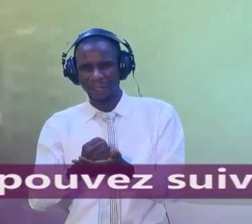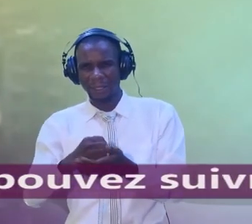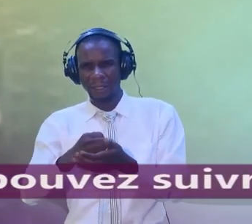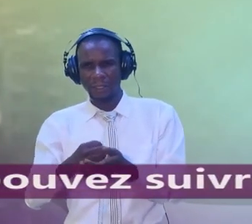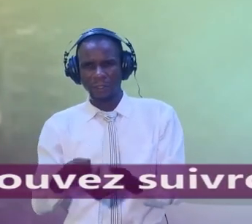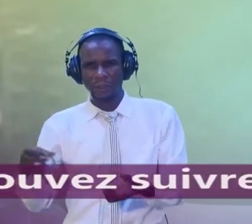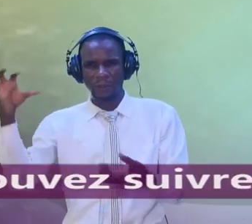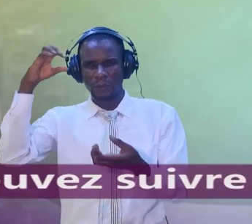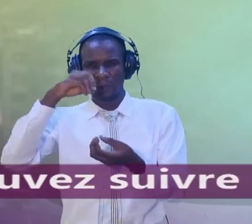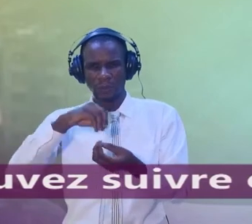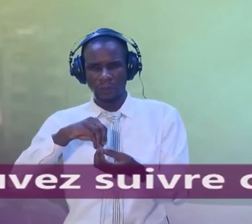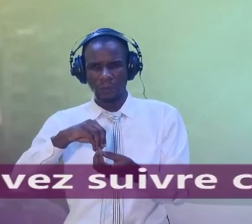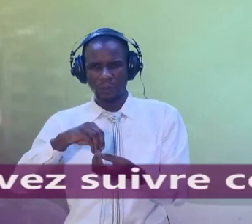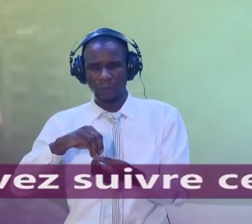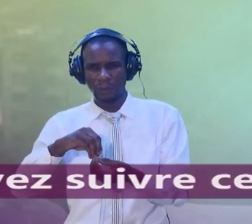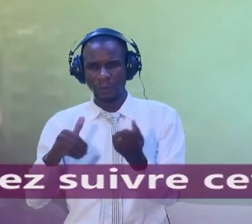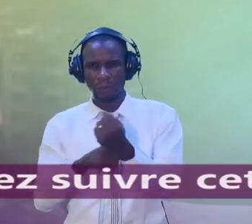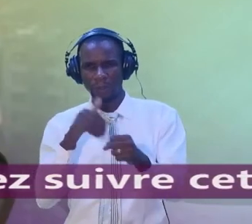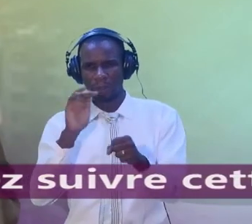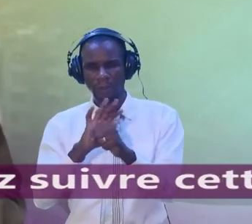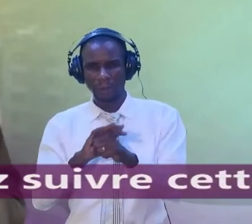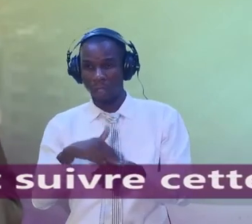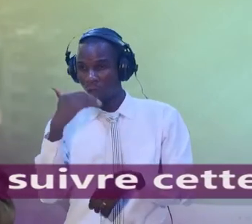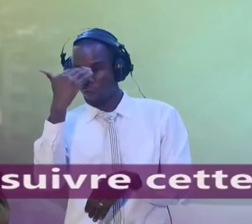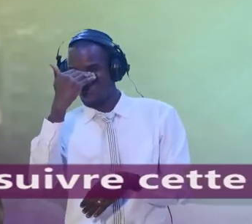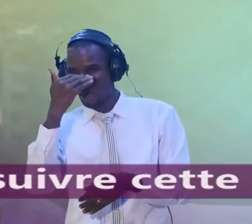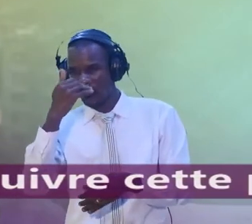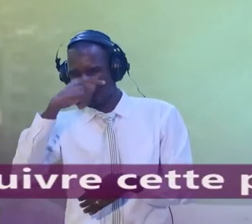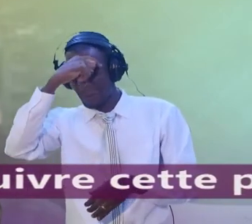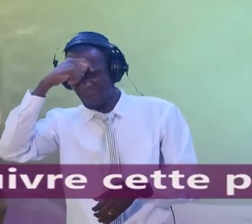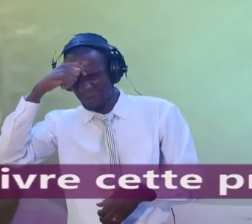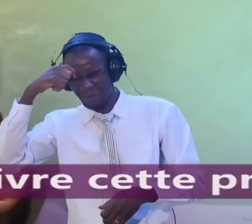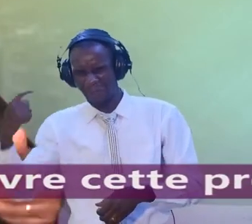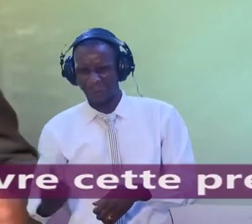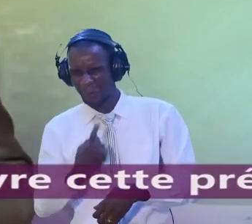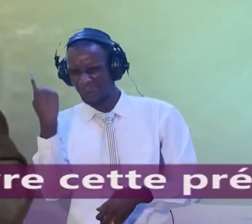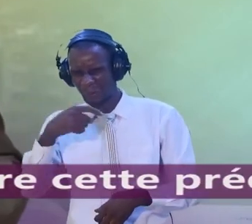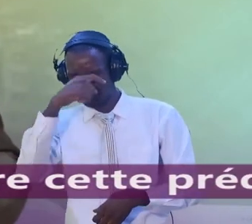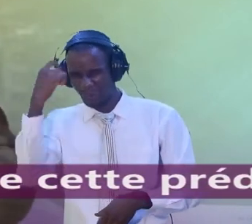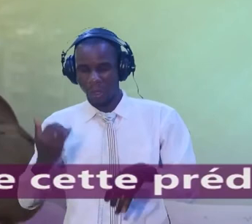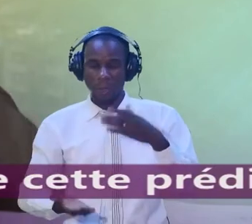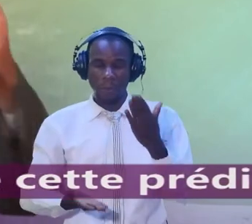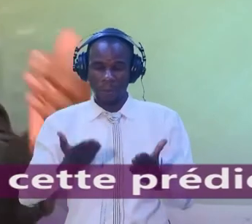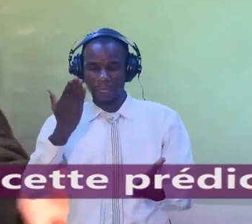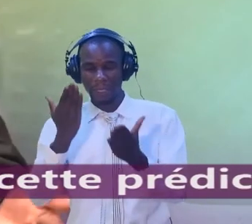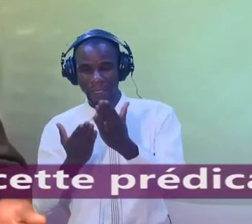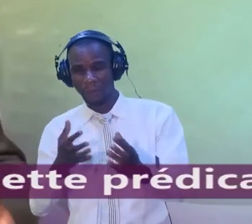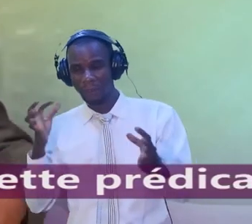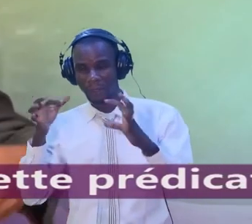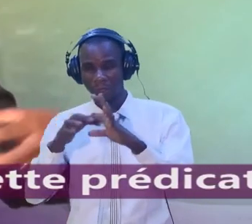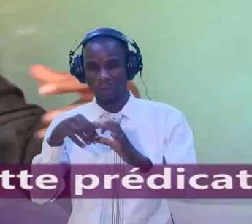wakati zoezi hizi za uchawi zinaingia katika vizazi